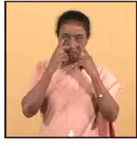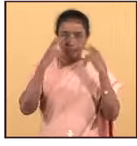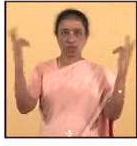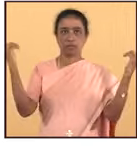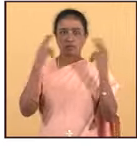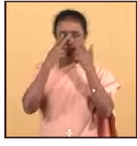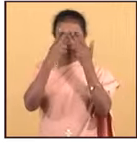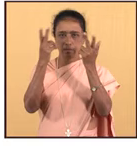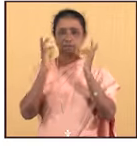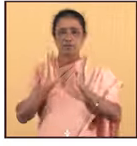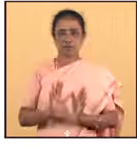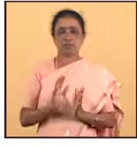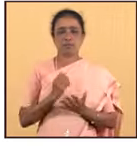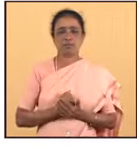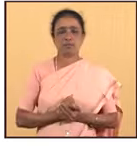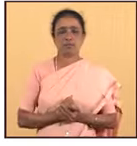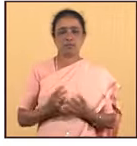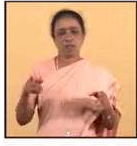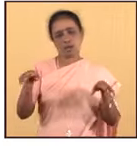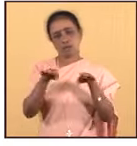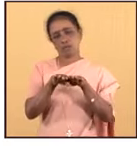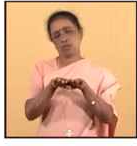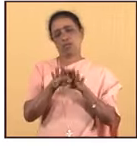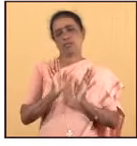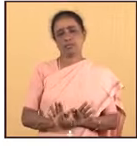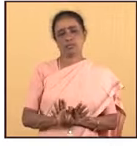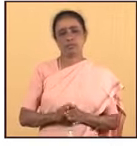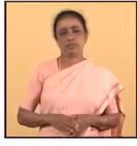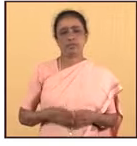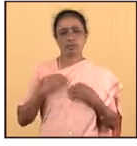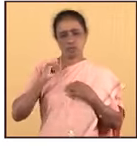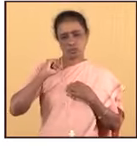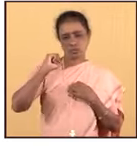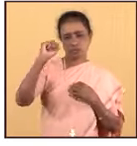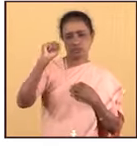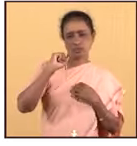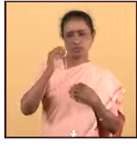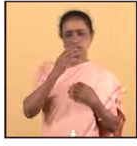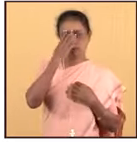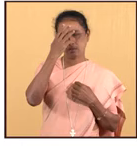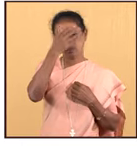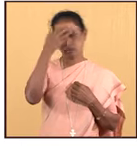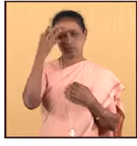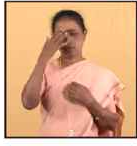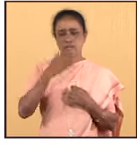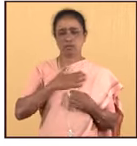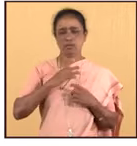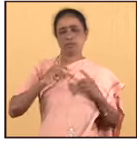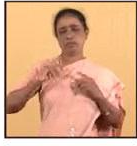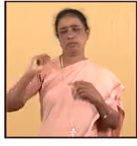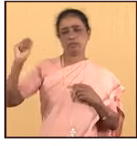பரந்த பார்வை அளிக்கப்பட்டுள்ளது. அப்போ சமத்துவம்னா என்ன, எல்லாரும் சமத்துவமாக இருக்கணும், சுதந்திரமா என்ன, பிற மத